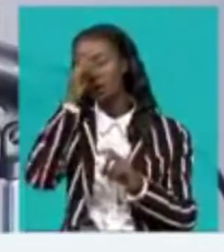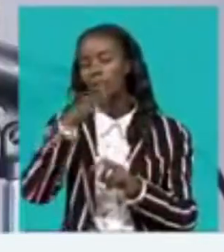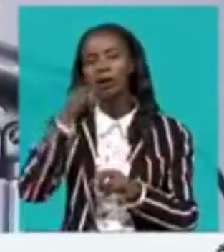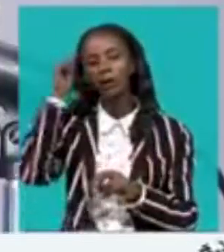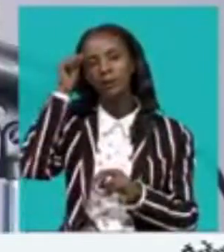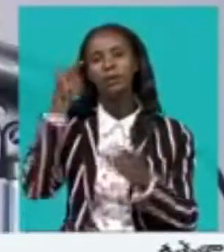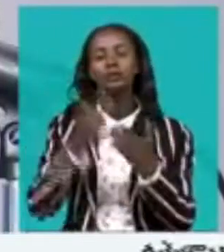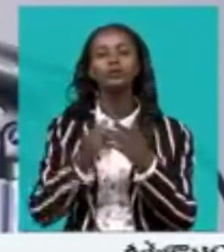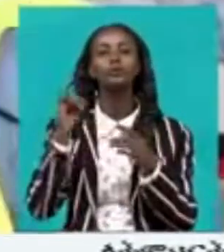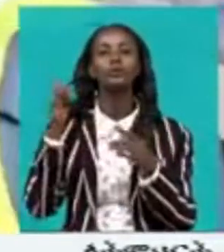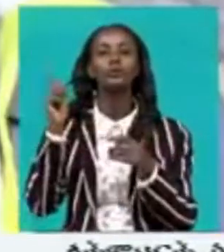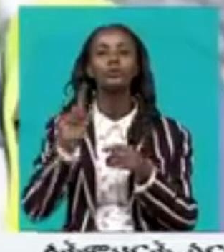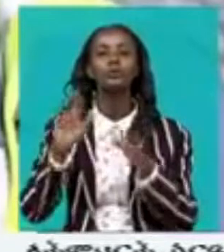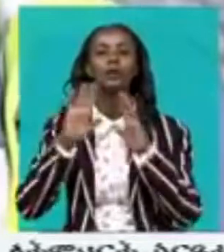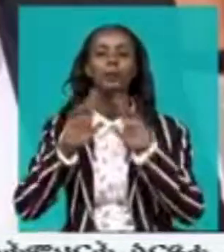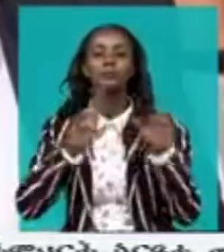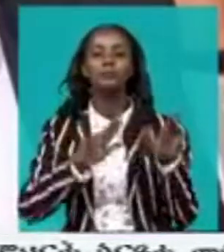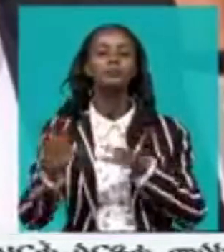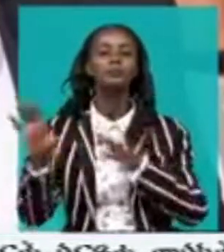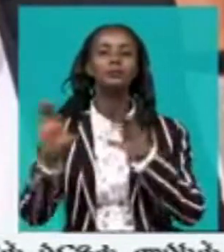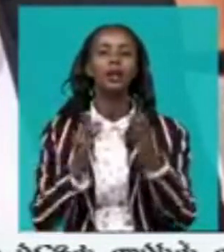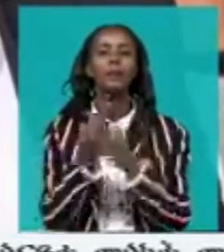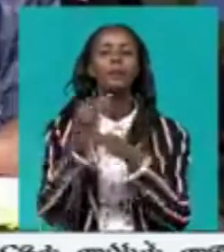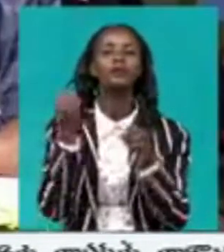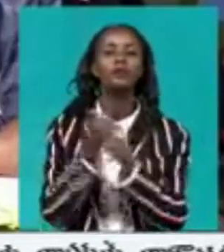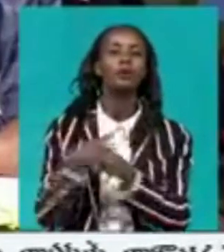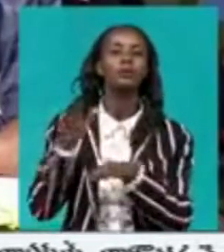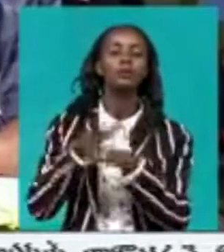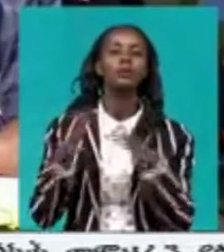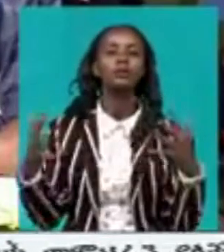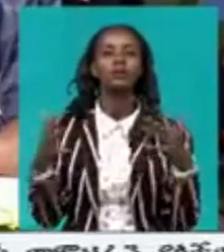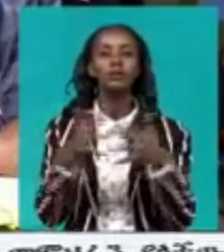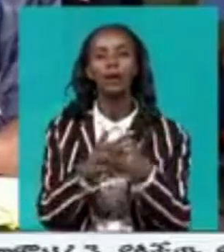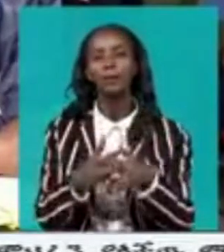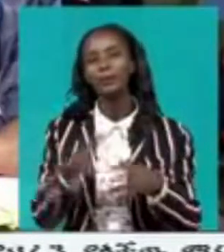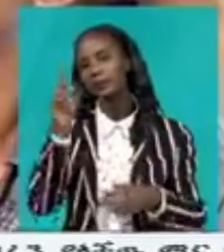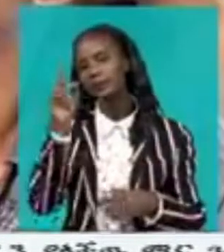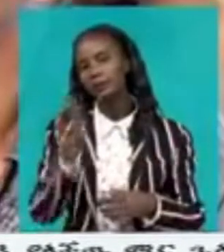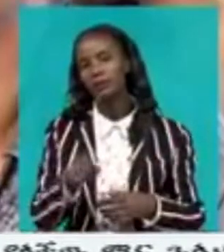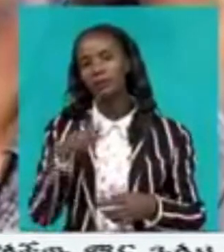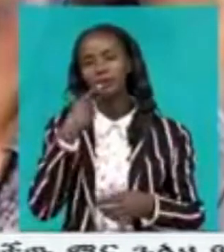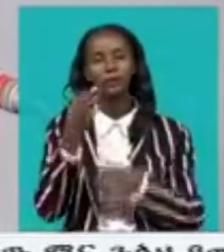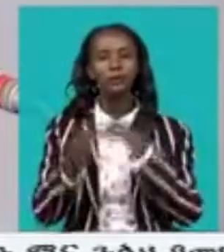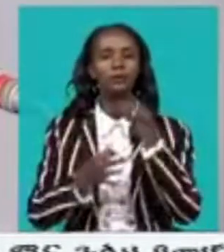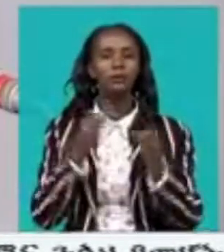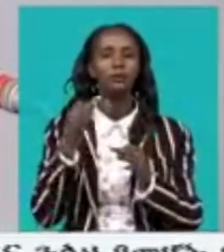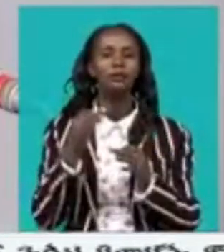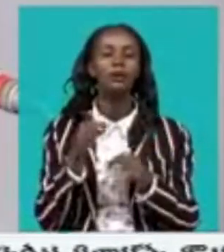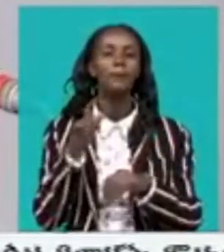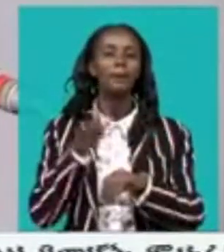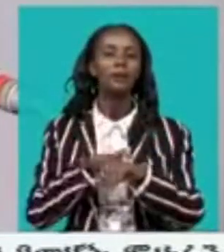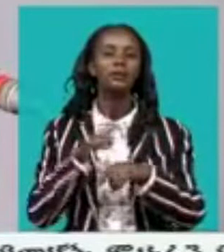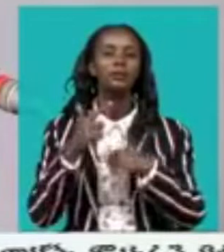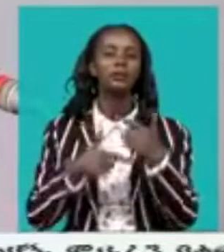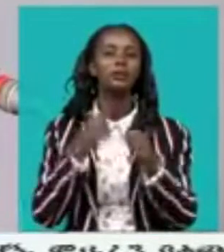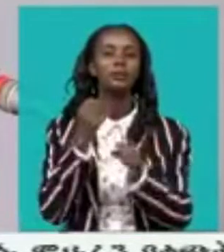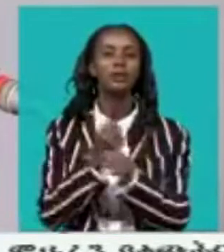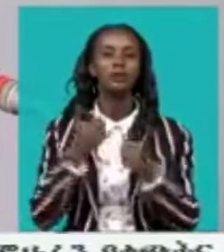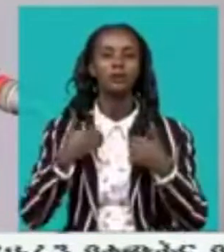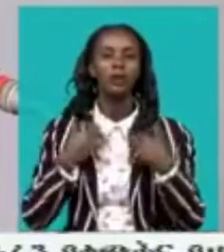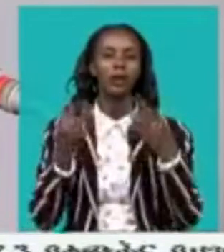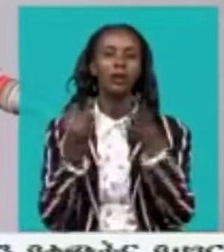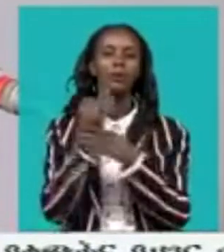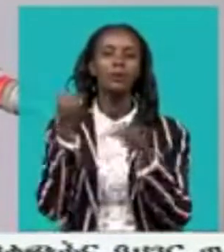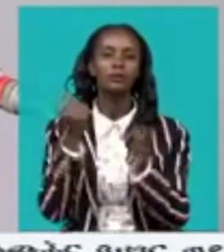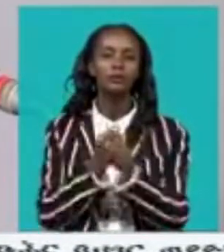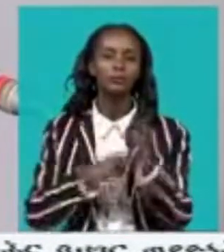ለዚህም ዞኑን ሰላም የሰፈነበት በማድረግ በልማት ስራዎች ላይ ልንረባረብ ይገባል ሲሉ አስረድተዋል። በጊዜ ሂደት መስራት ያለብን የልማት